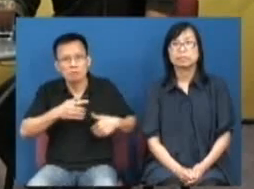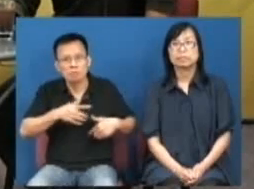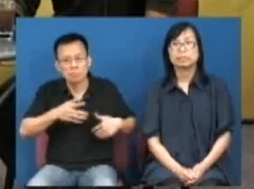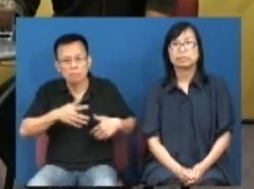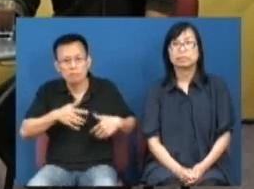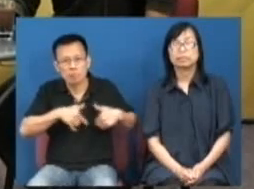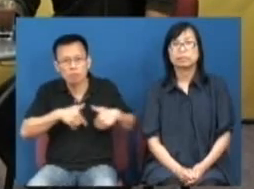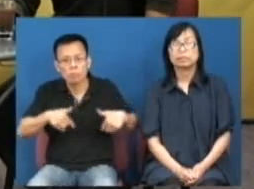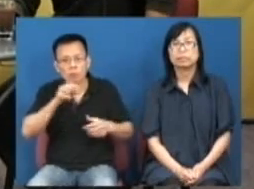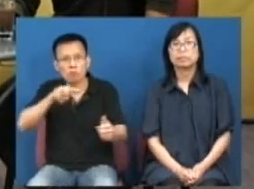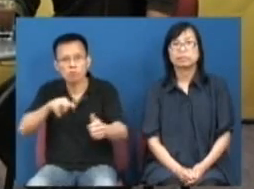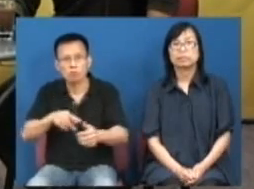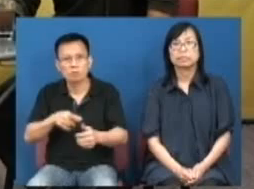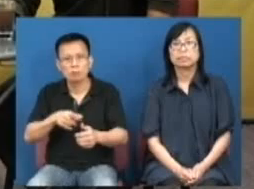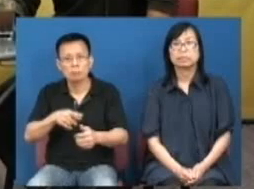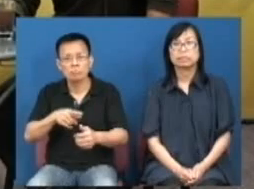做啊！